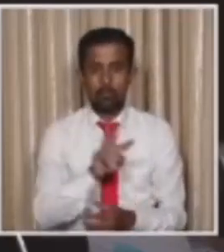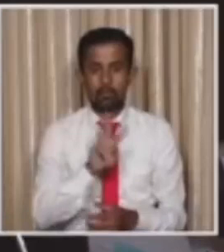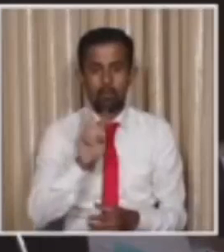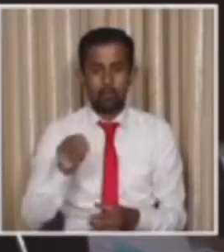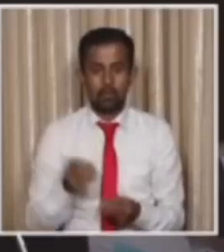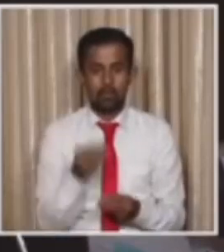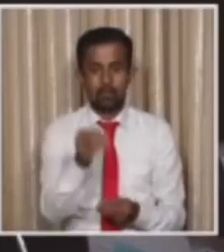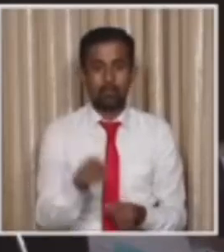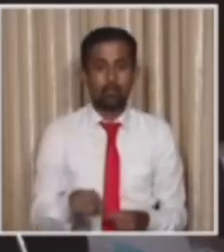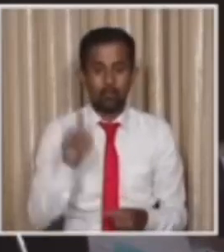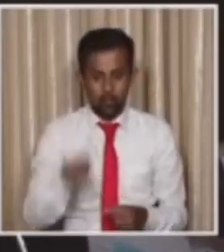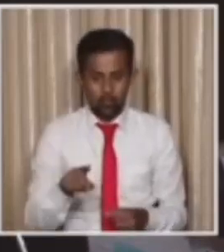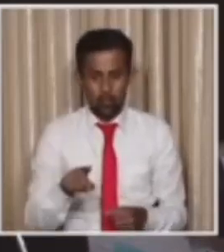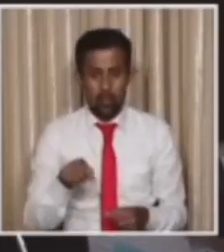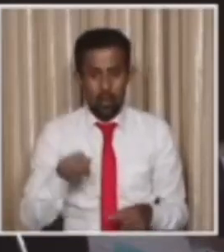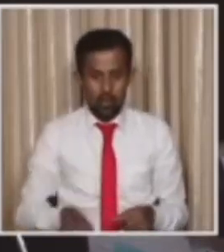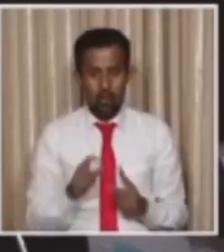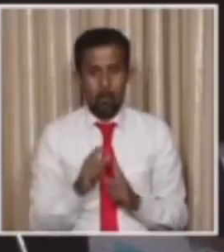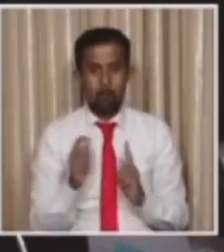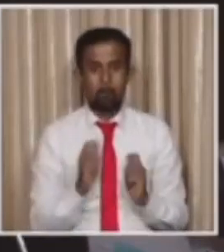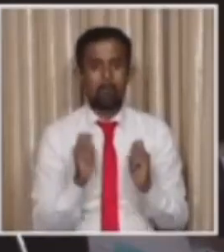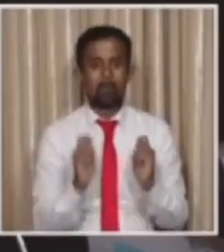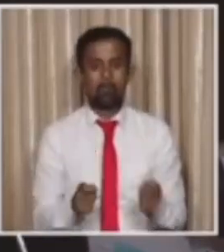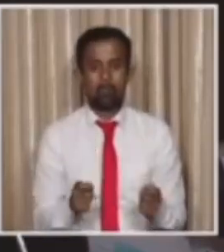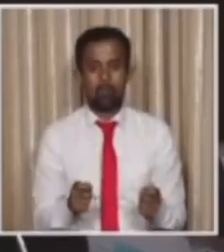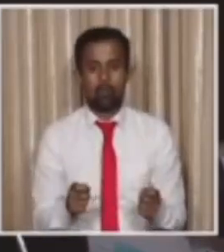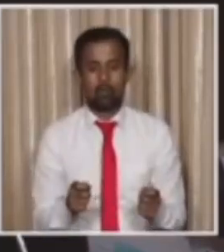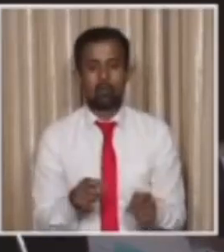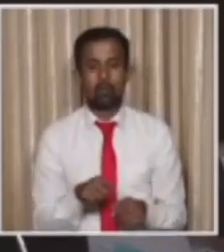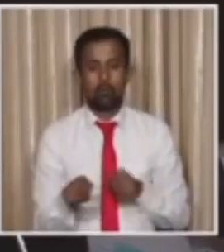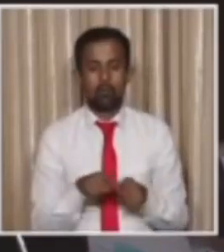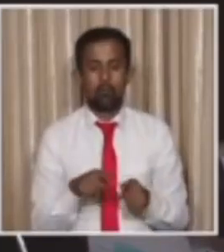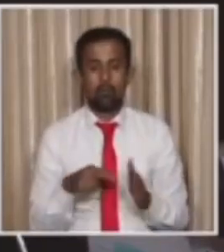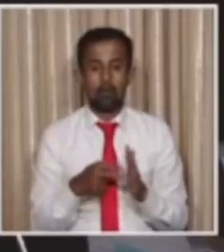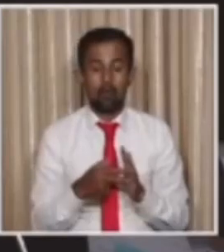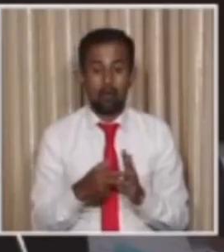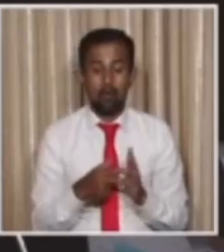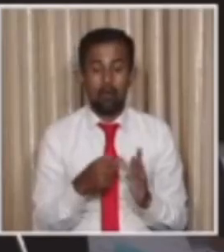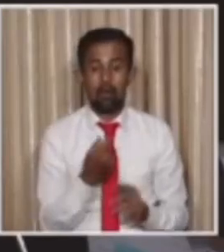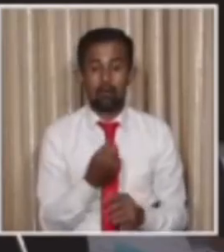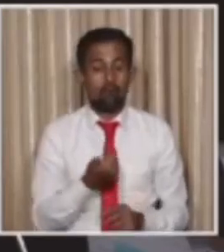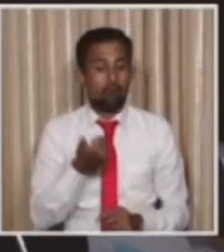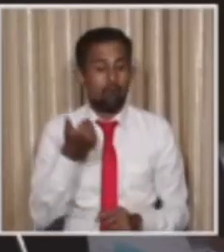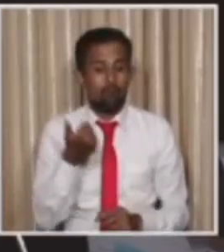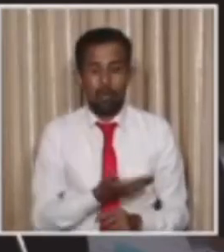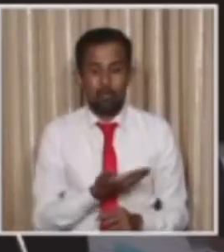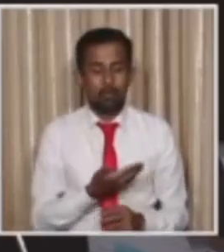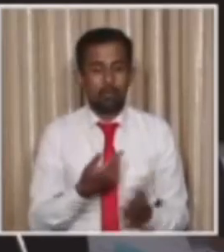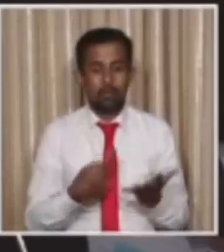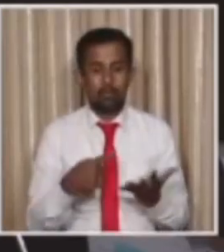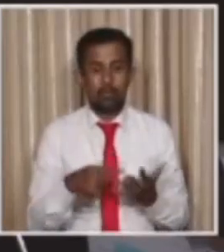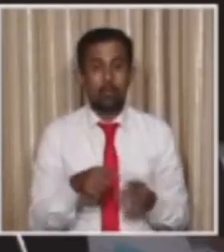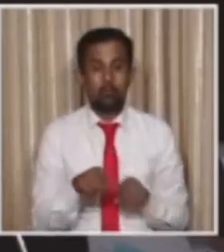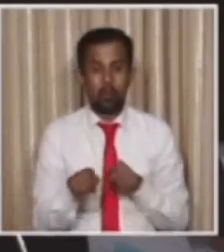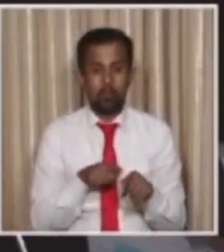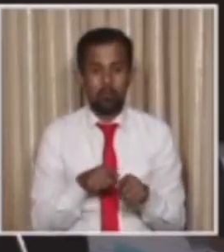ගෙනල්ලා ඒක අනුමත කරලා අද ඒක පාර්ලිමේන්තුවට ගෙනල්ලා තියෙනවා. මෙවැනි ආර්ථිකයට අතිශයින්ම තීරණාත්මක දෙයක් මේ